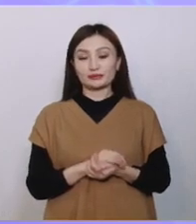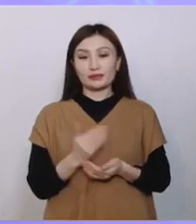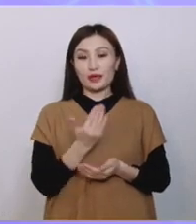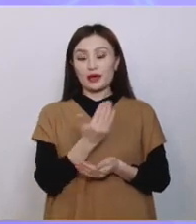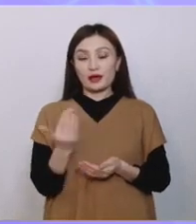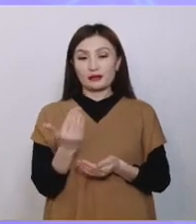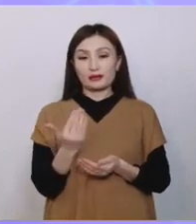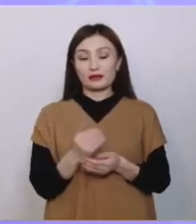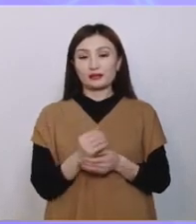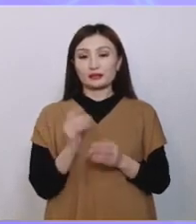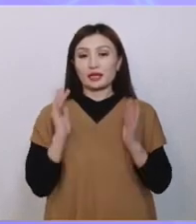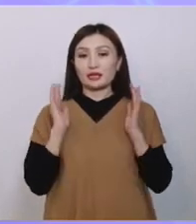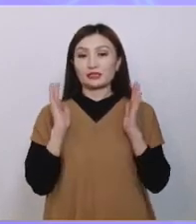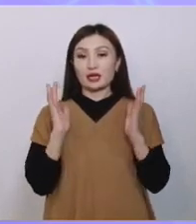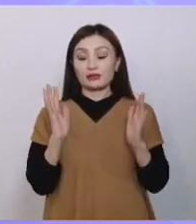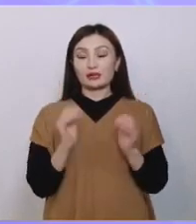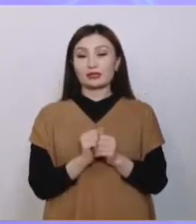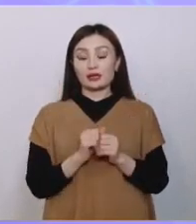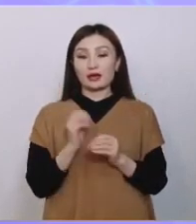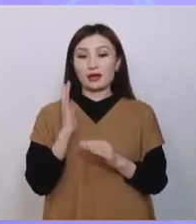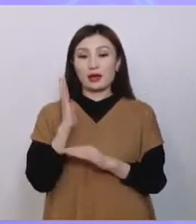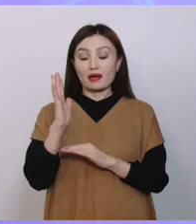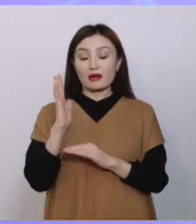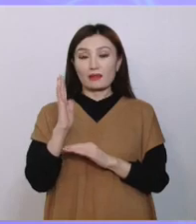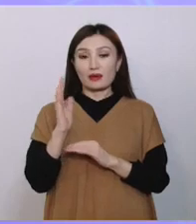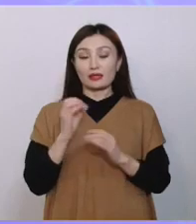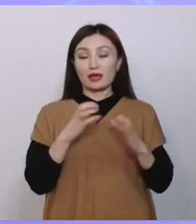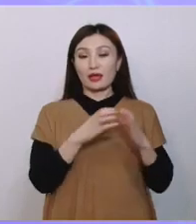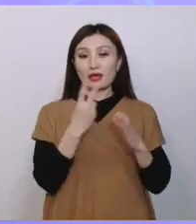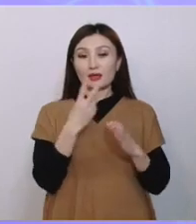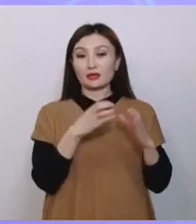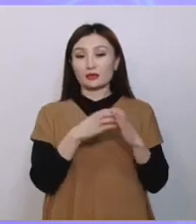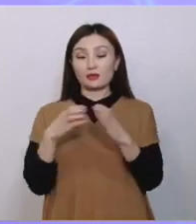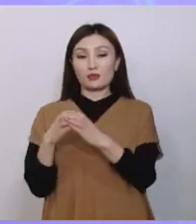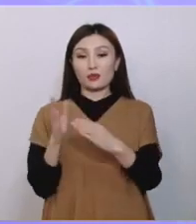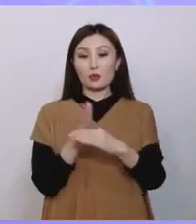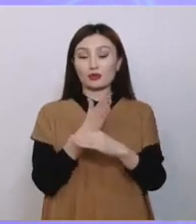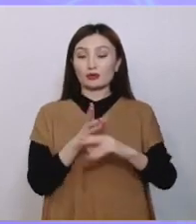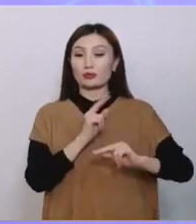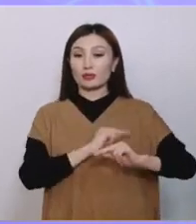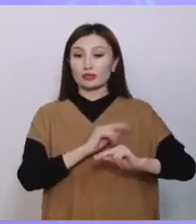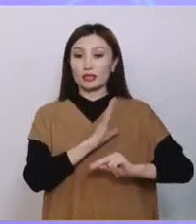Алар чарбақта, бақта екі топқа бөлініп іштешті.